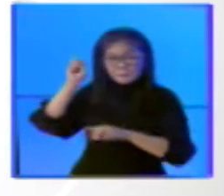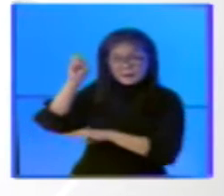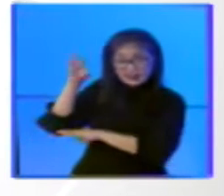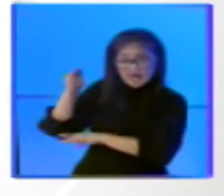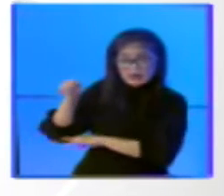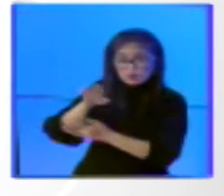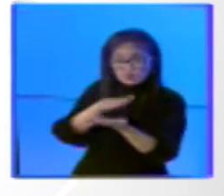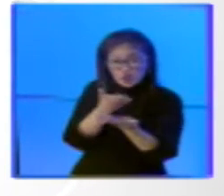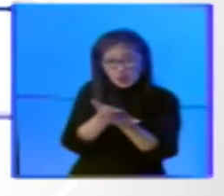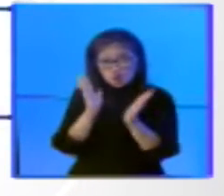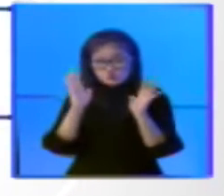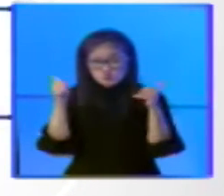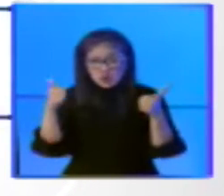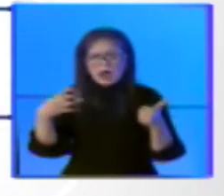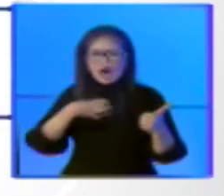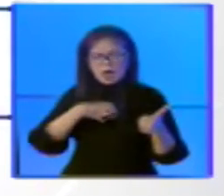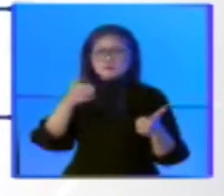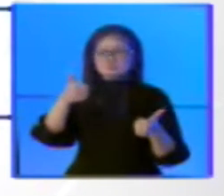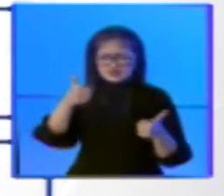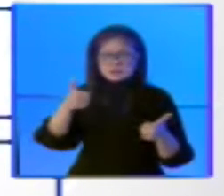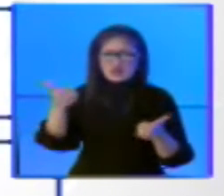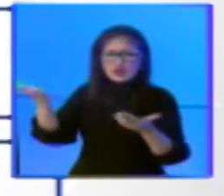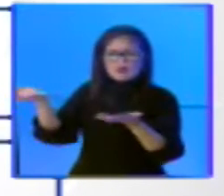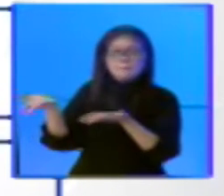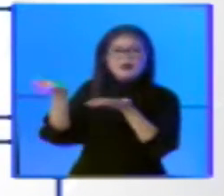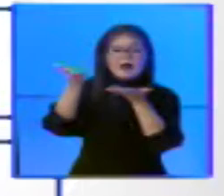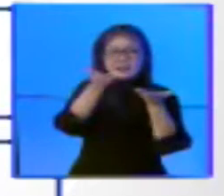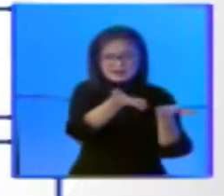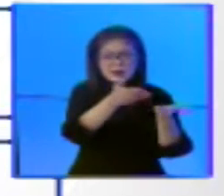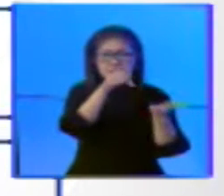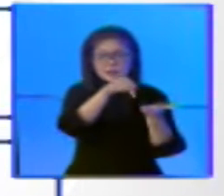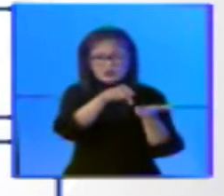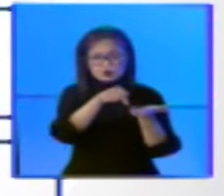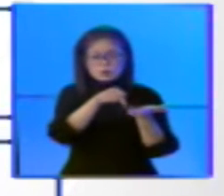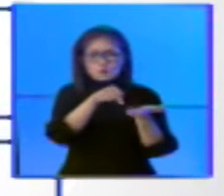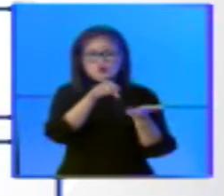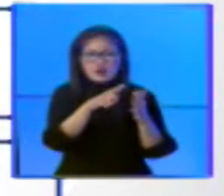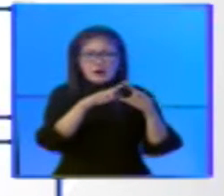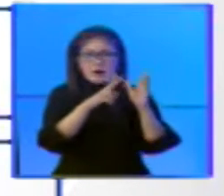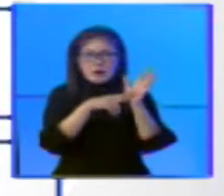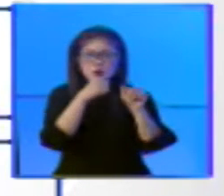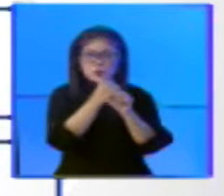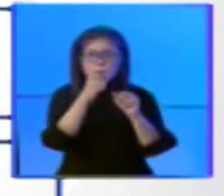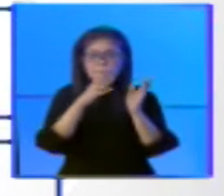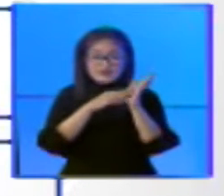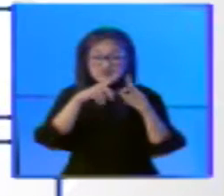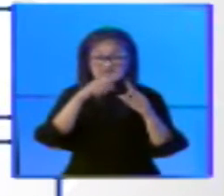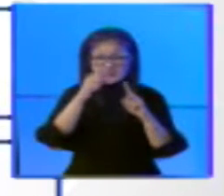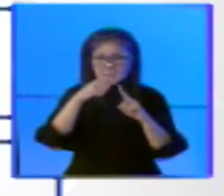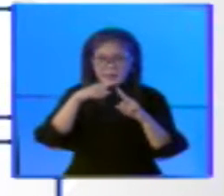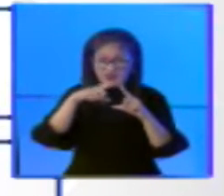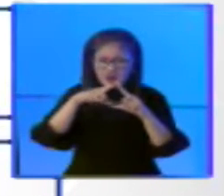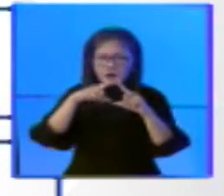maka berhak memperoleh pengangkatan atau kenaikan pangkat secara Anumerta pemakaman dengan upacara militer